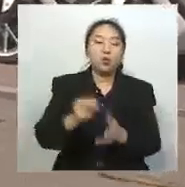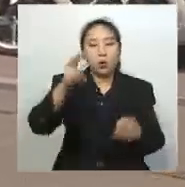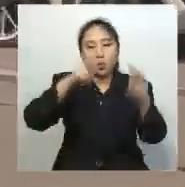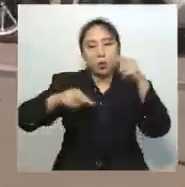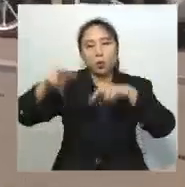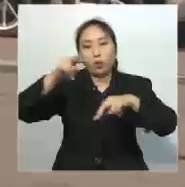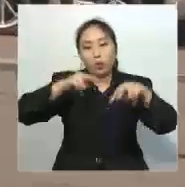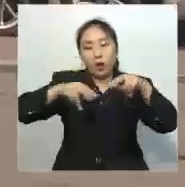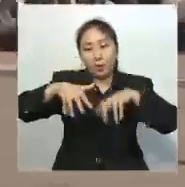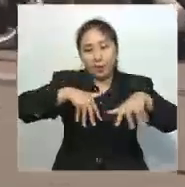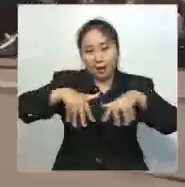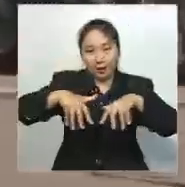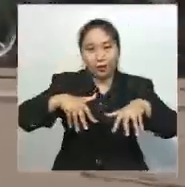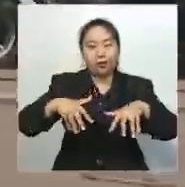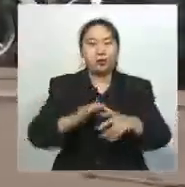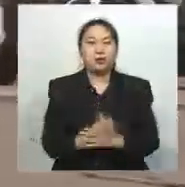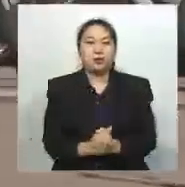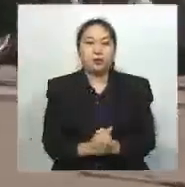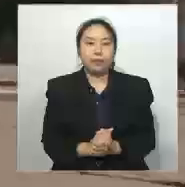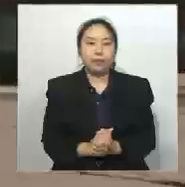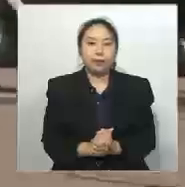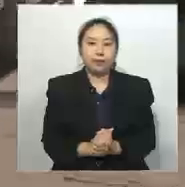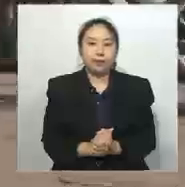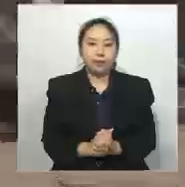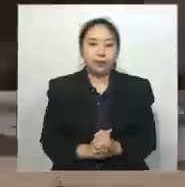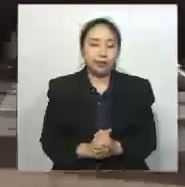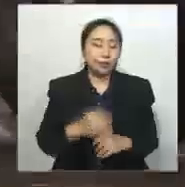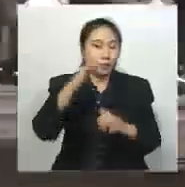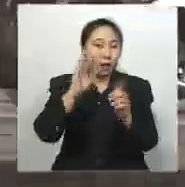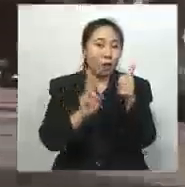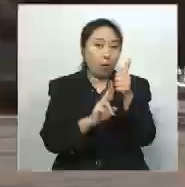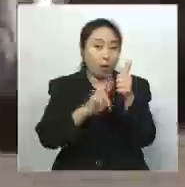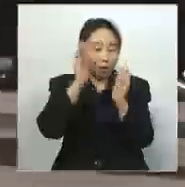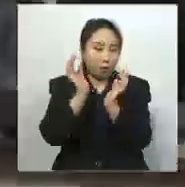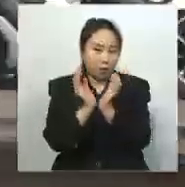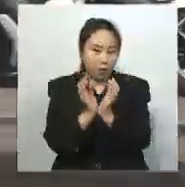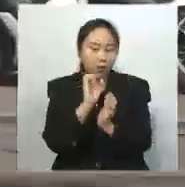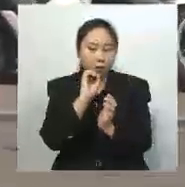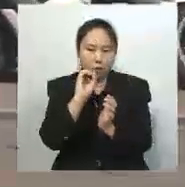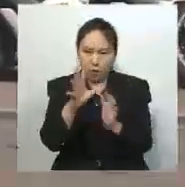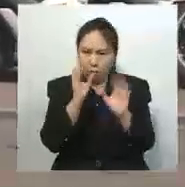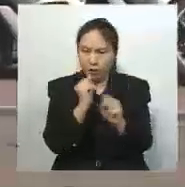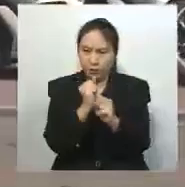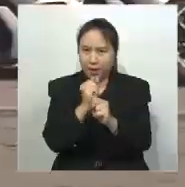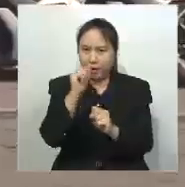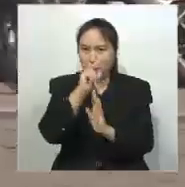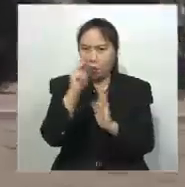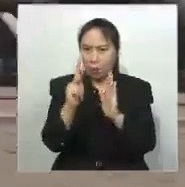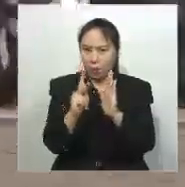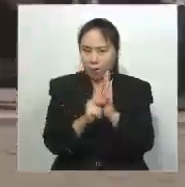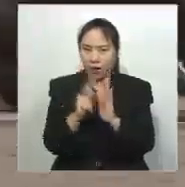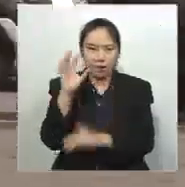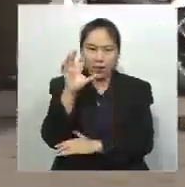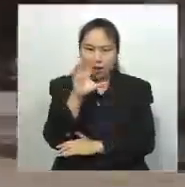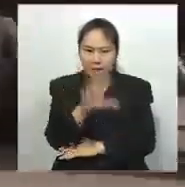ยอำนวยความสะดวกให้กับประชาชนที่เดินทางในช่วงนี้ด้วยนะคะพลตำรวจเอกศีวราย้ำเลยนะคะให้เจ้าหน้าที่บังคับใช้กฎหมายจราจ